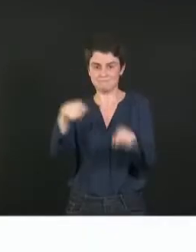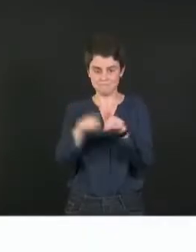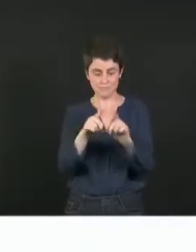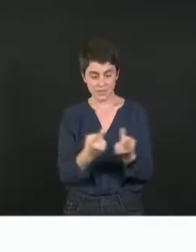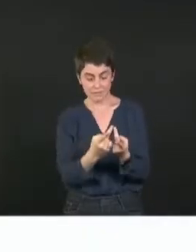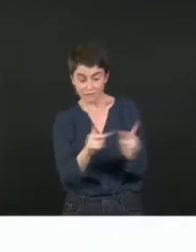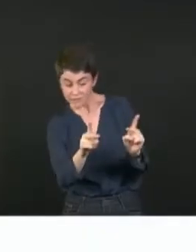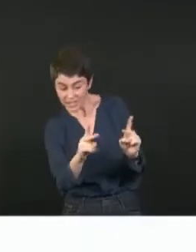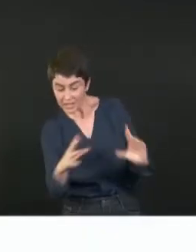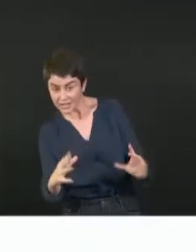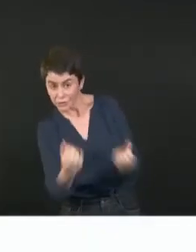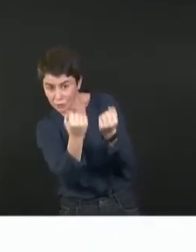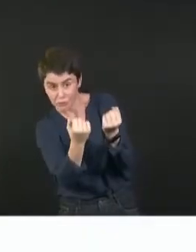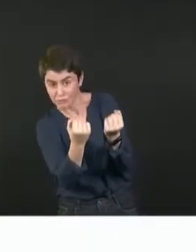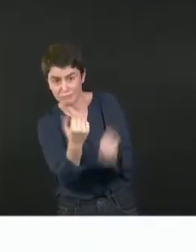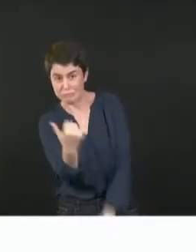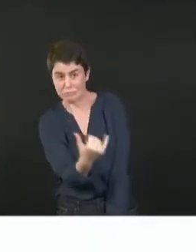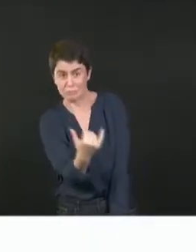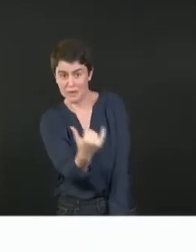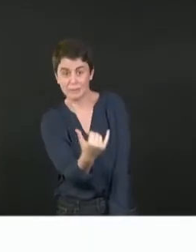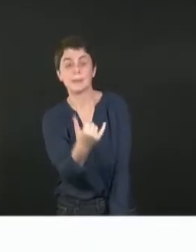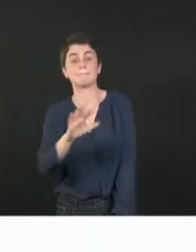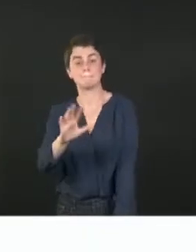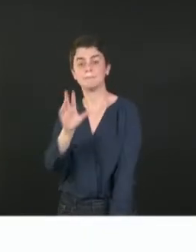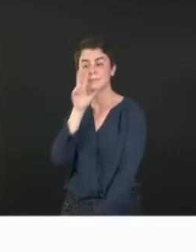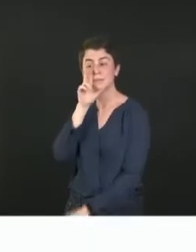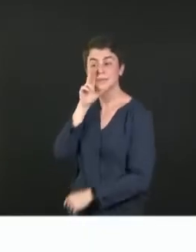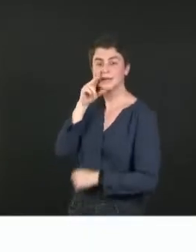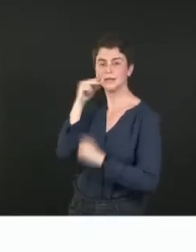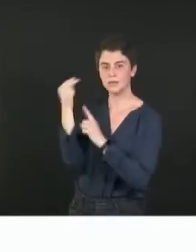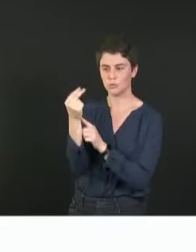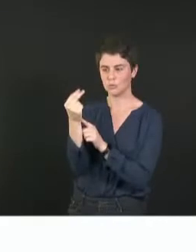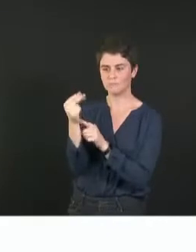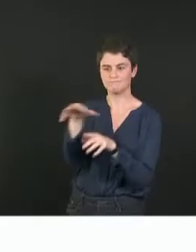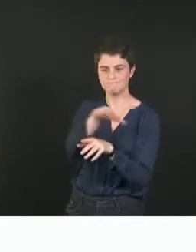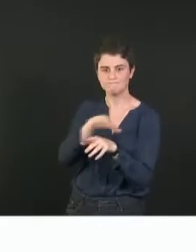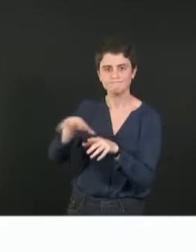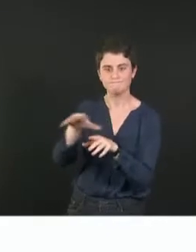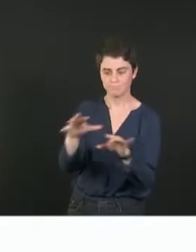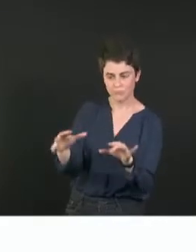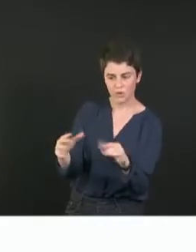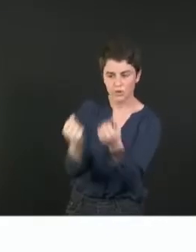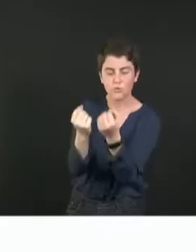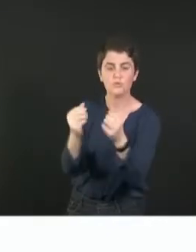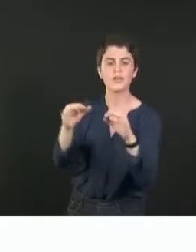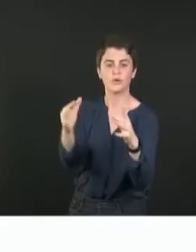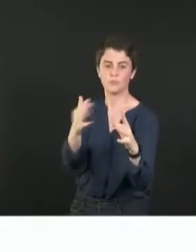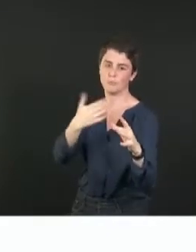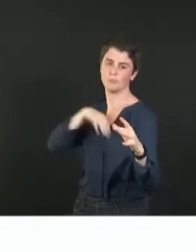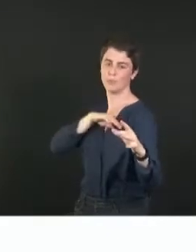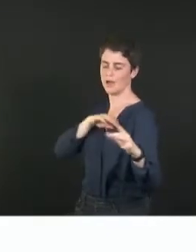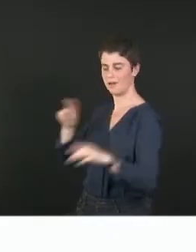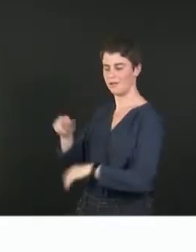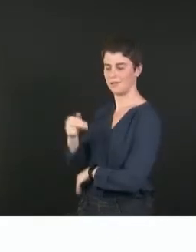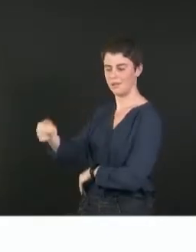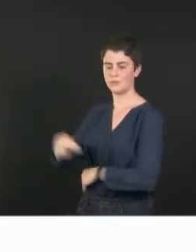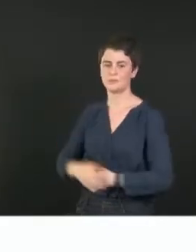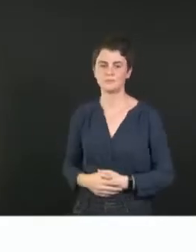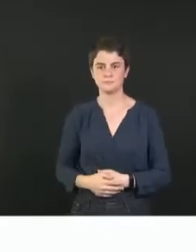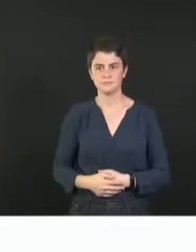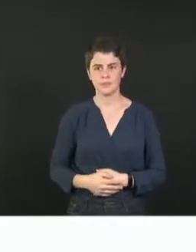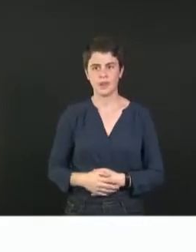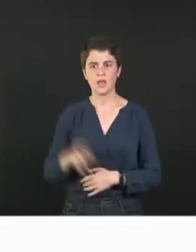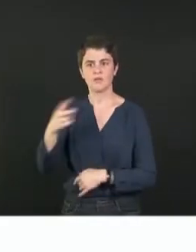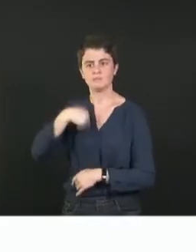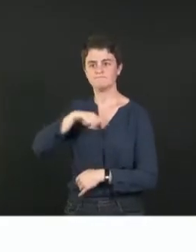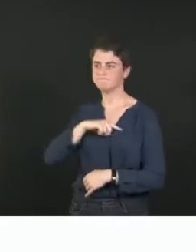d'être sauvée. Par contre, c'est les humains en ville que la nature peut sauver, effectivement, quand on se rend compte à quel point elle est facteur de